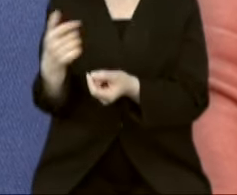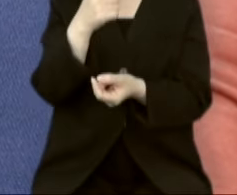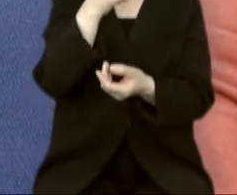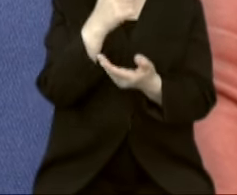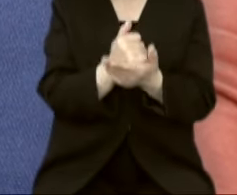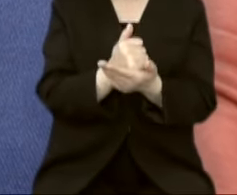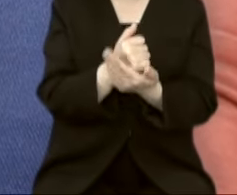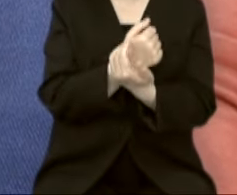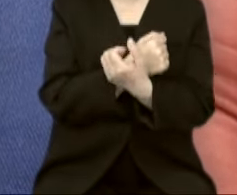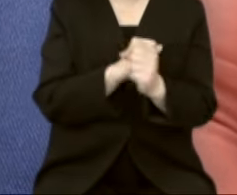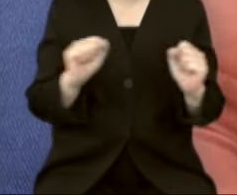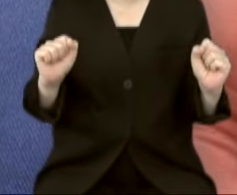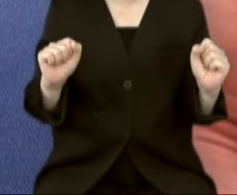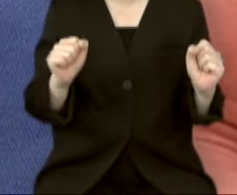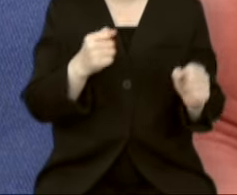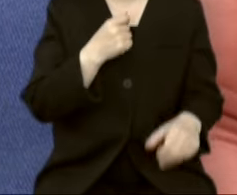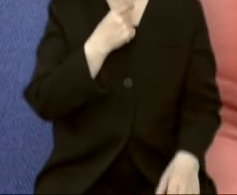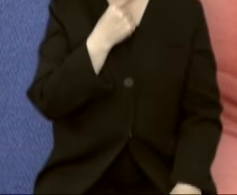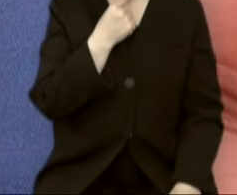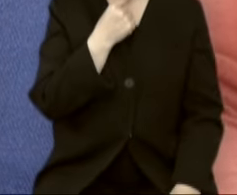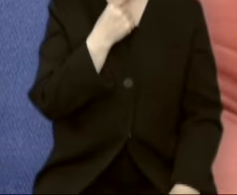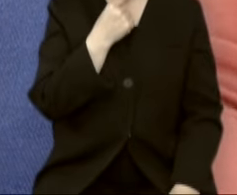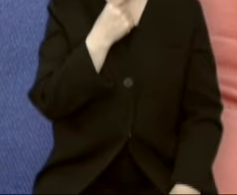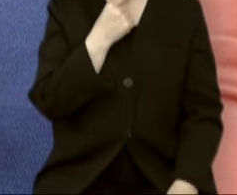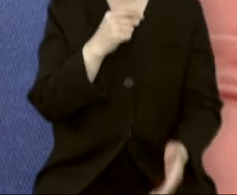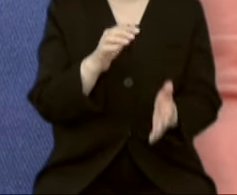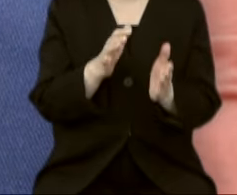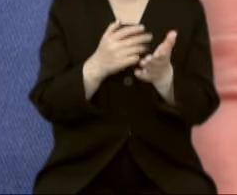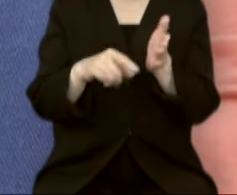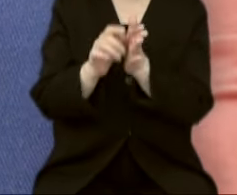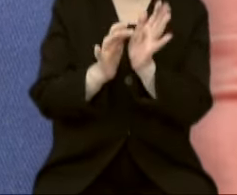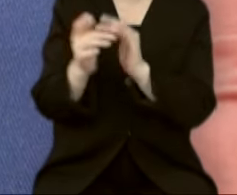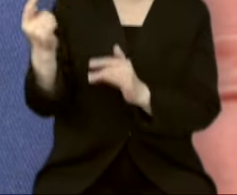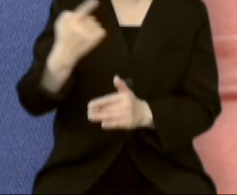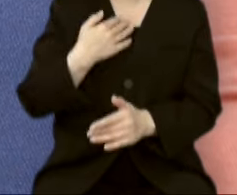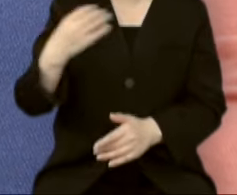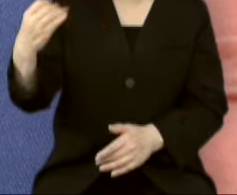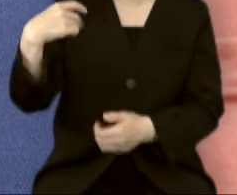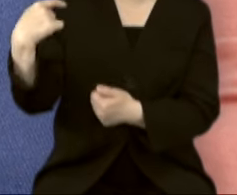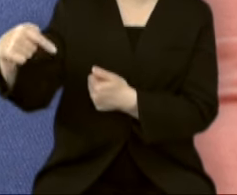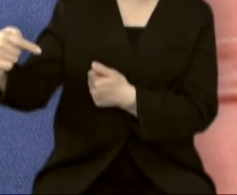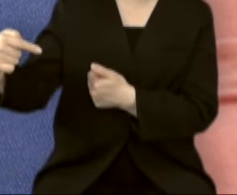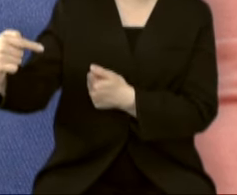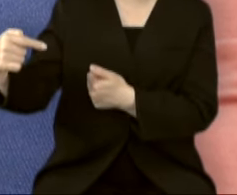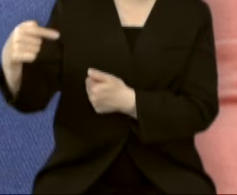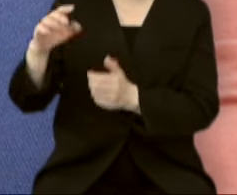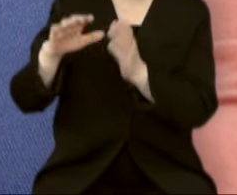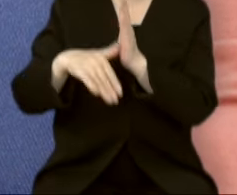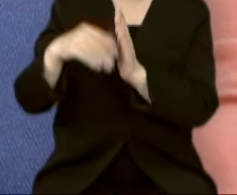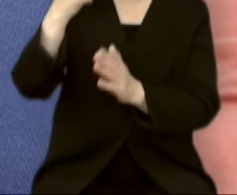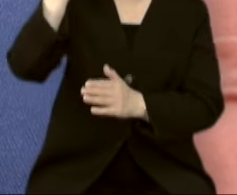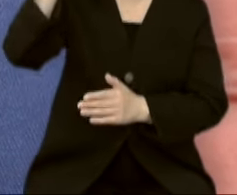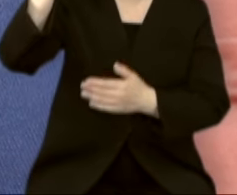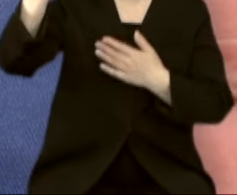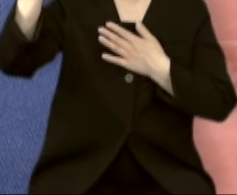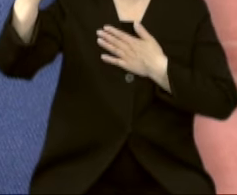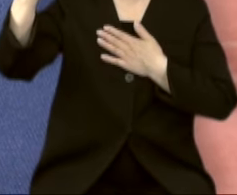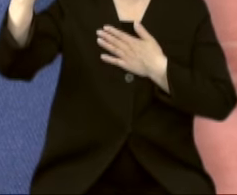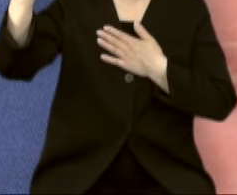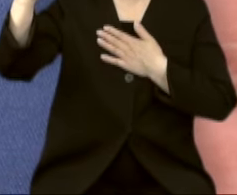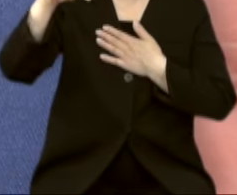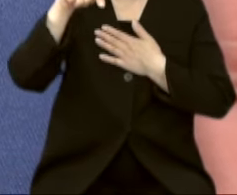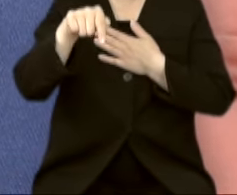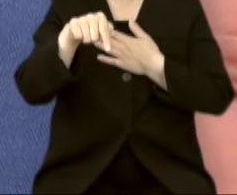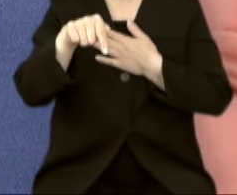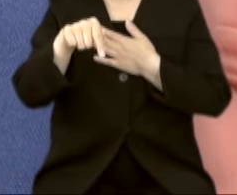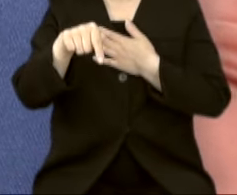죄에서 해방하기를 위해 예수님 왔어요. 그 말씀은 저한테 가르쳤어요. 그때 성령님이 저한테 Roy,